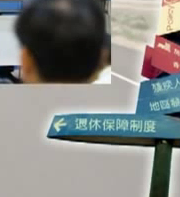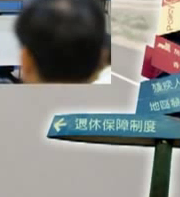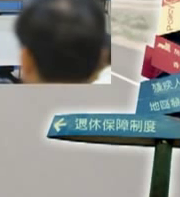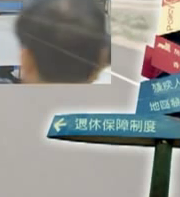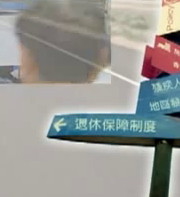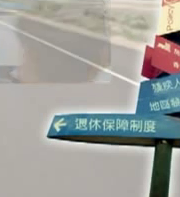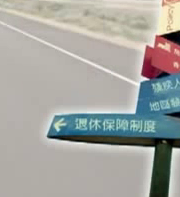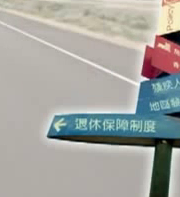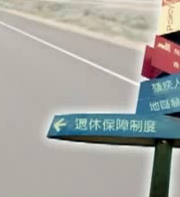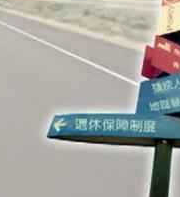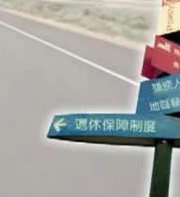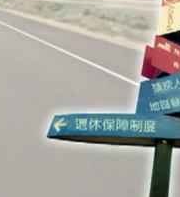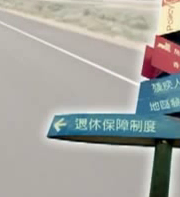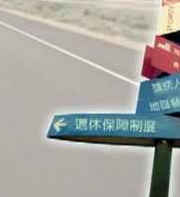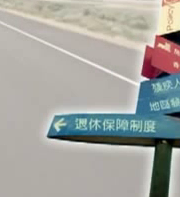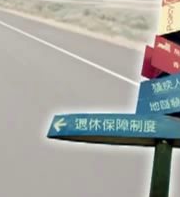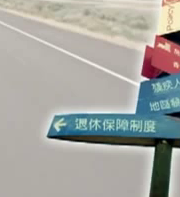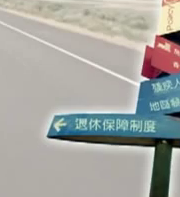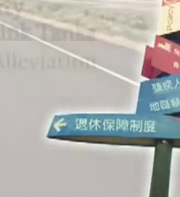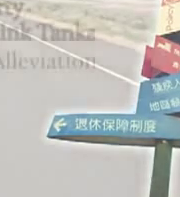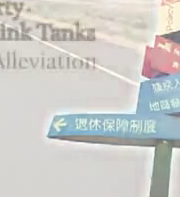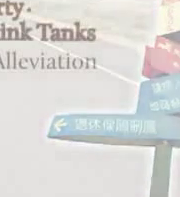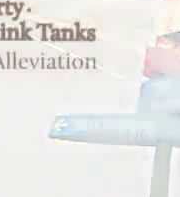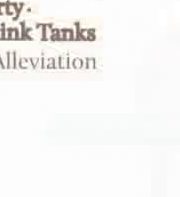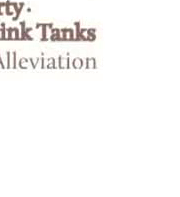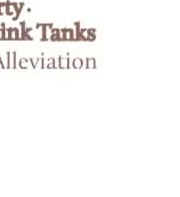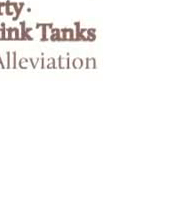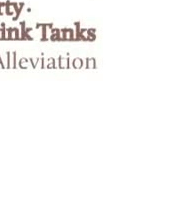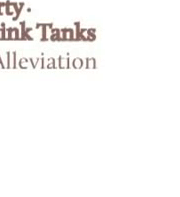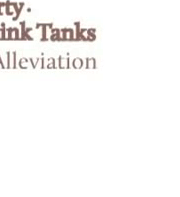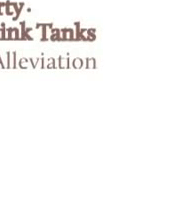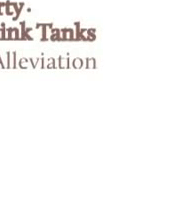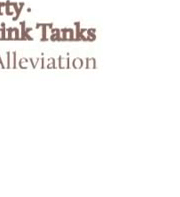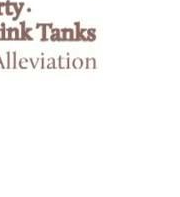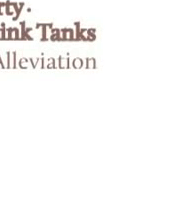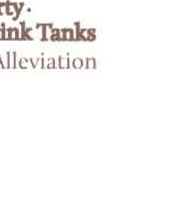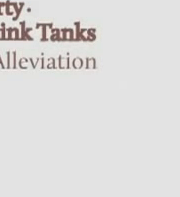论。有兴趣的朋友请留意 RTV 的网上更新。